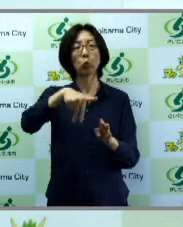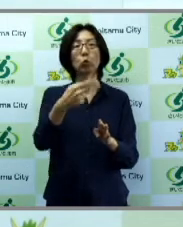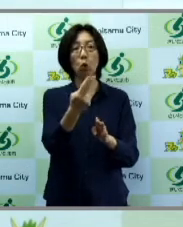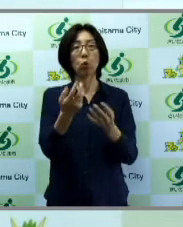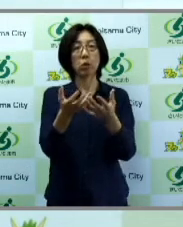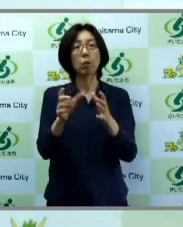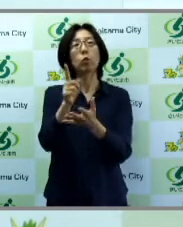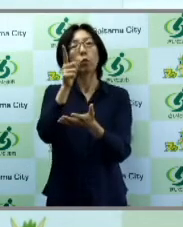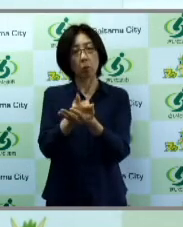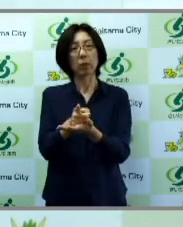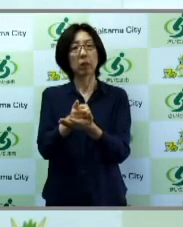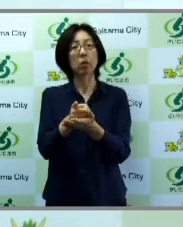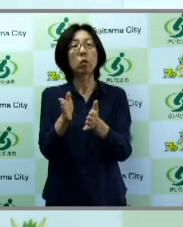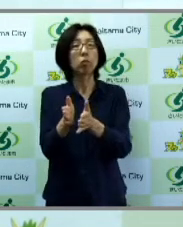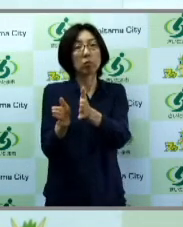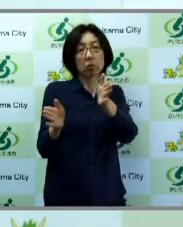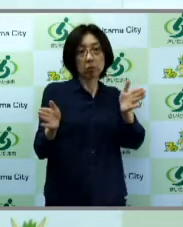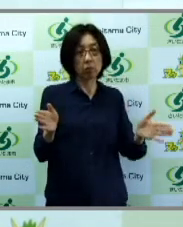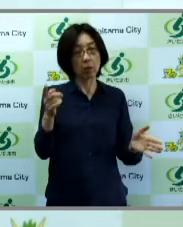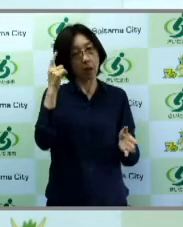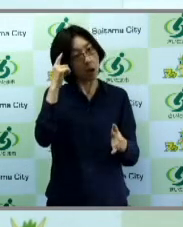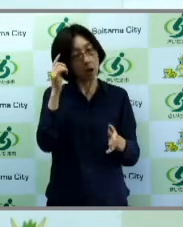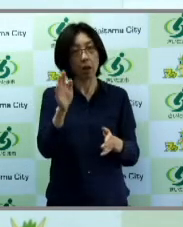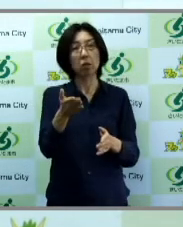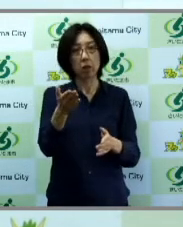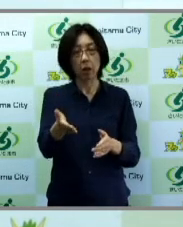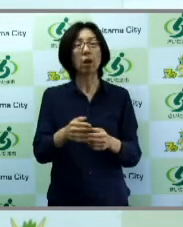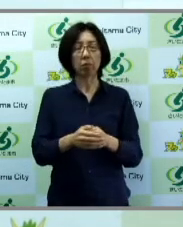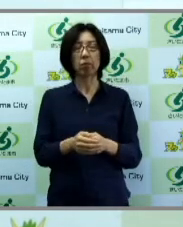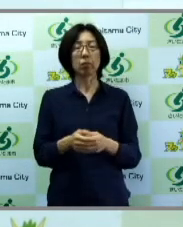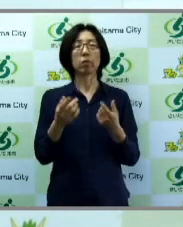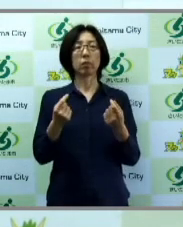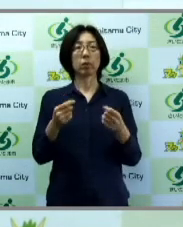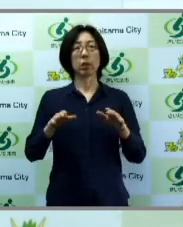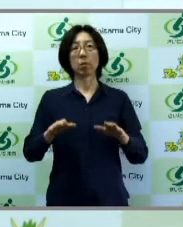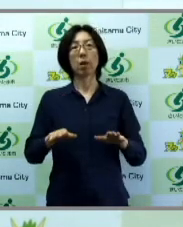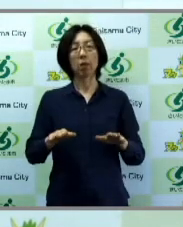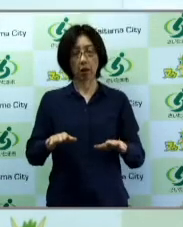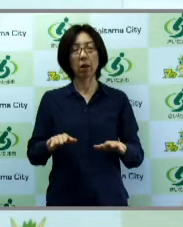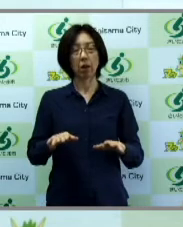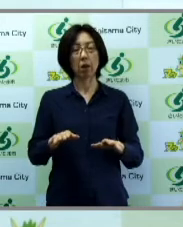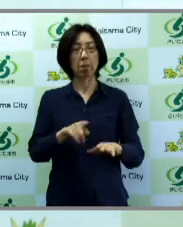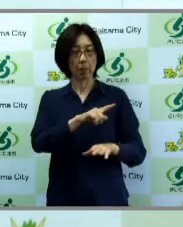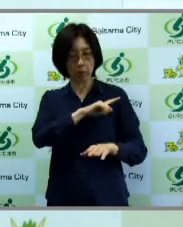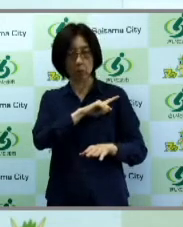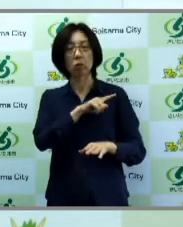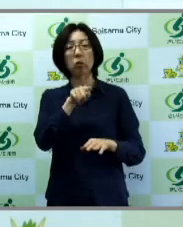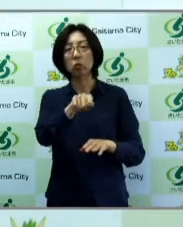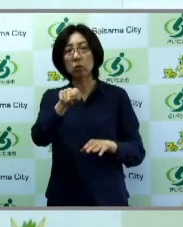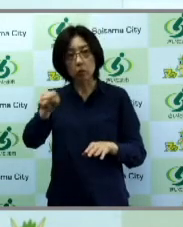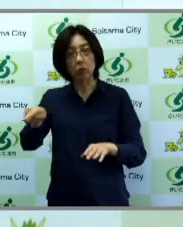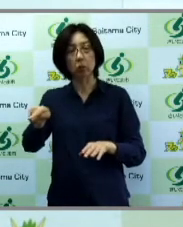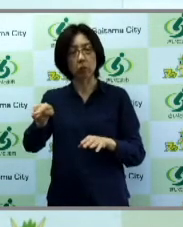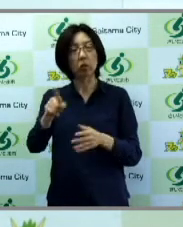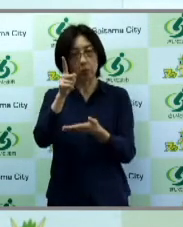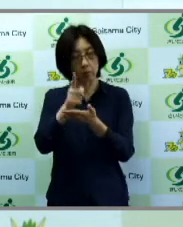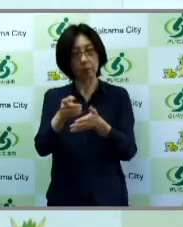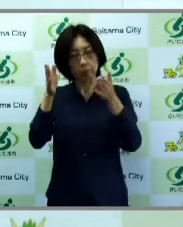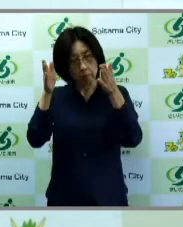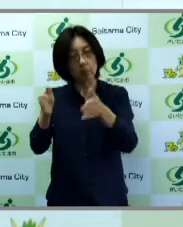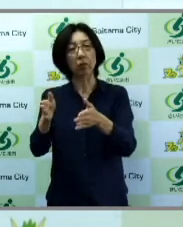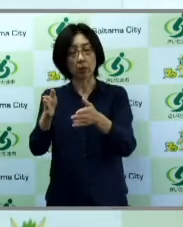検査をですね、やはりより多くのお店、あるいは従業員の方々に参加をしていただくということ